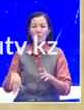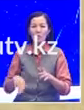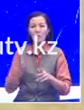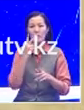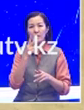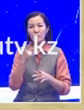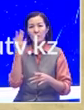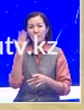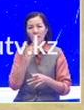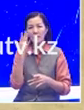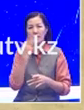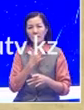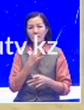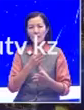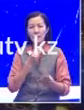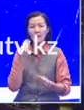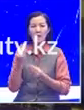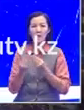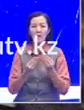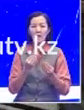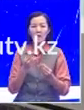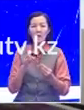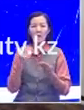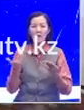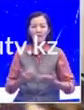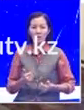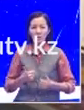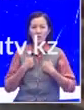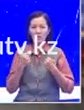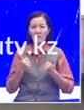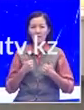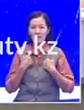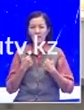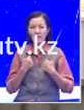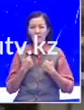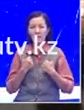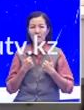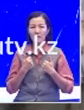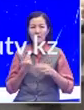после просмотра телеверсии игры на выживание ведут себя порой откровенно агрессивно.